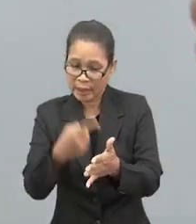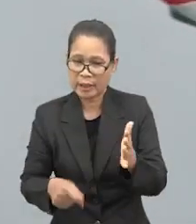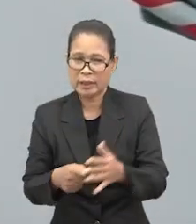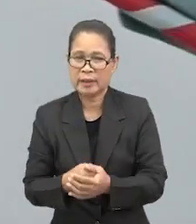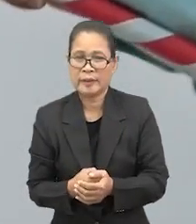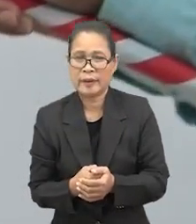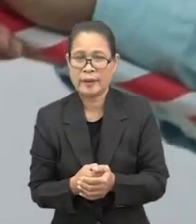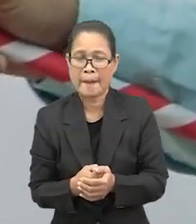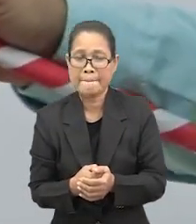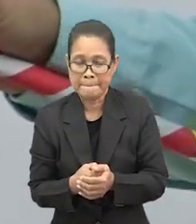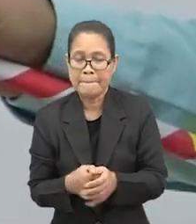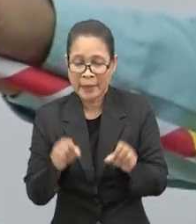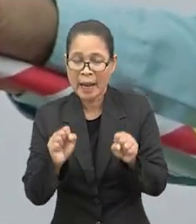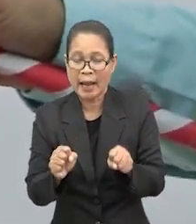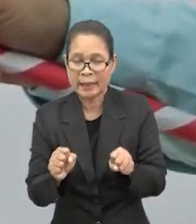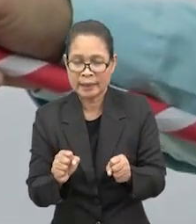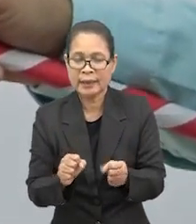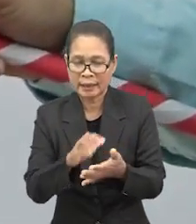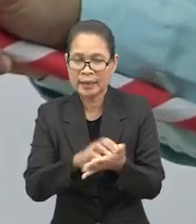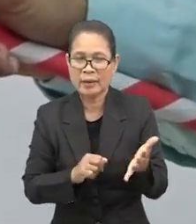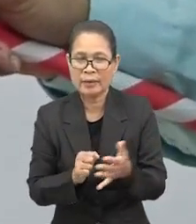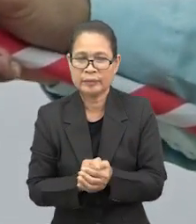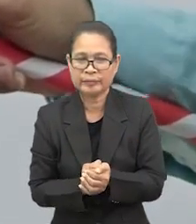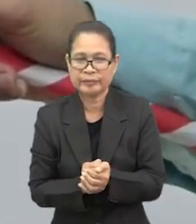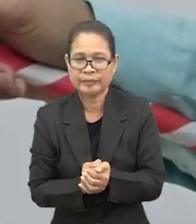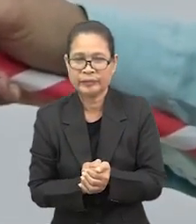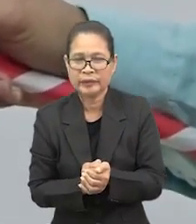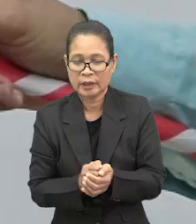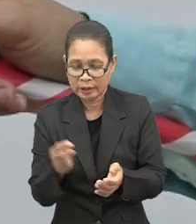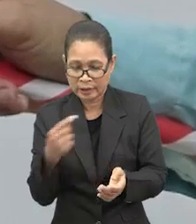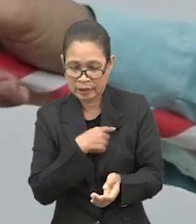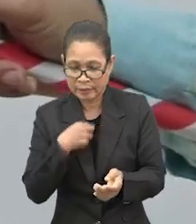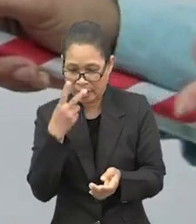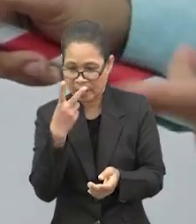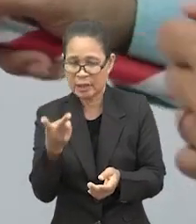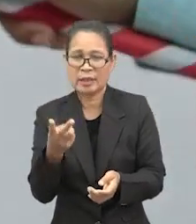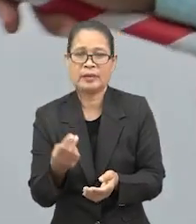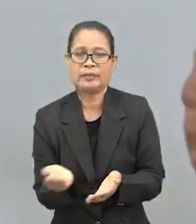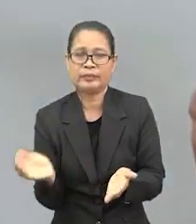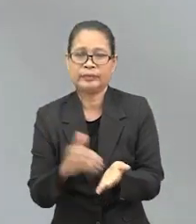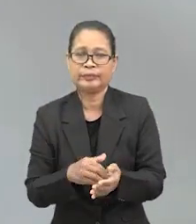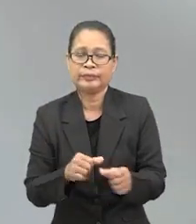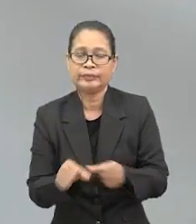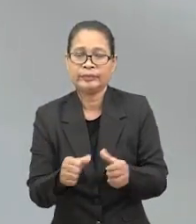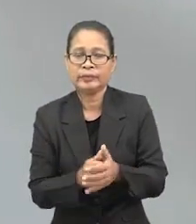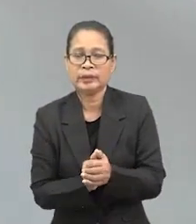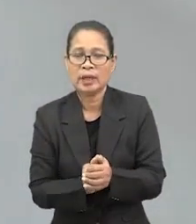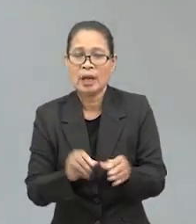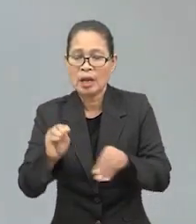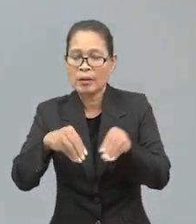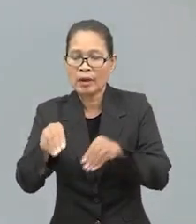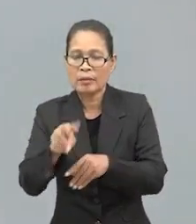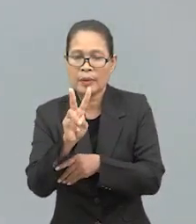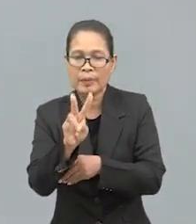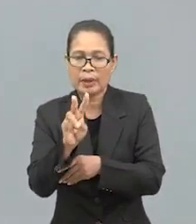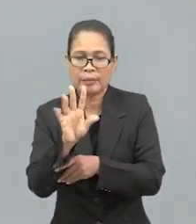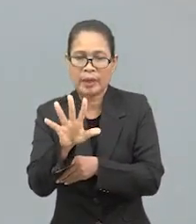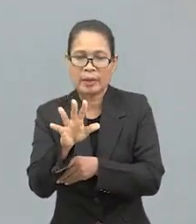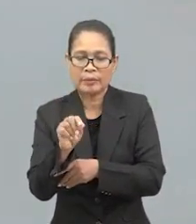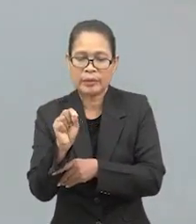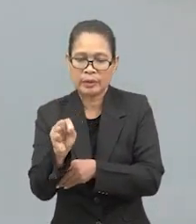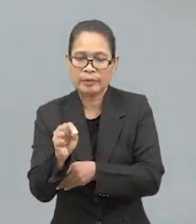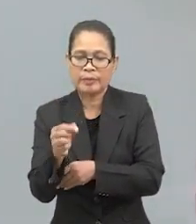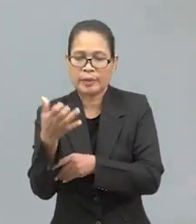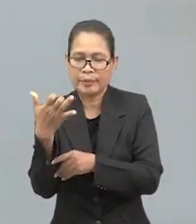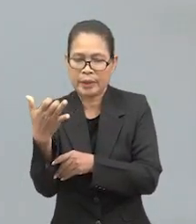bà thòi thơ lấy ai con chà ai đang lấy đỏ mà chẳng ấy Chứ dương mưa tỏ tiết. Lũ ớt